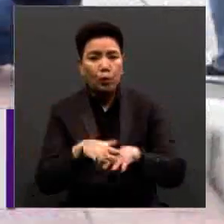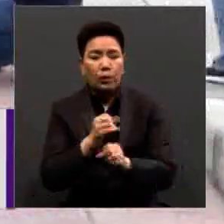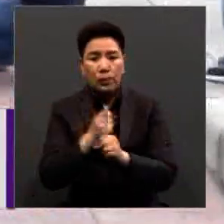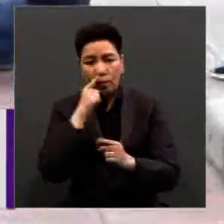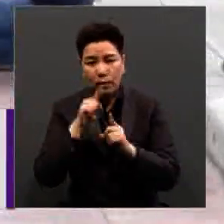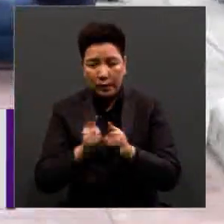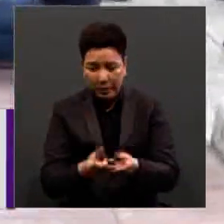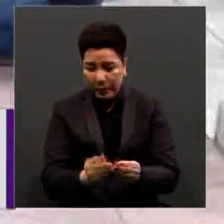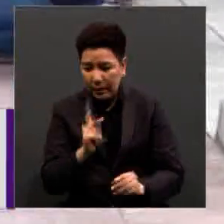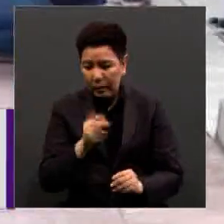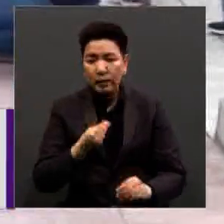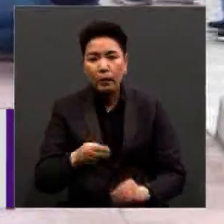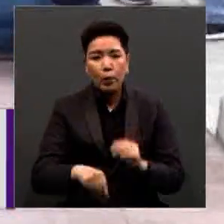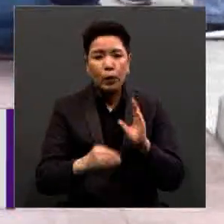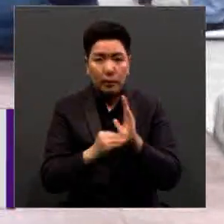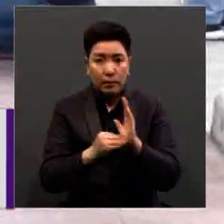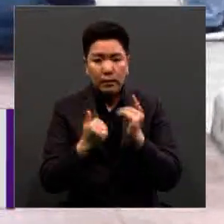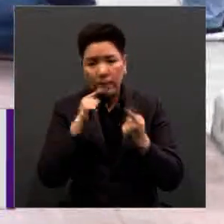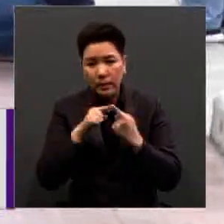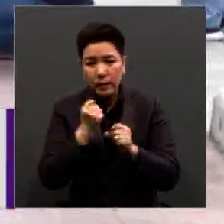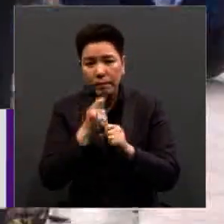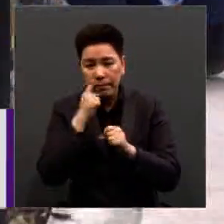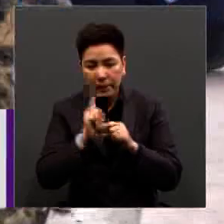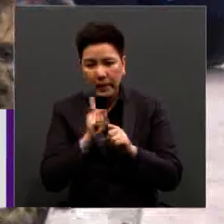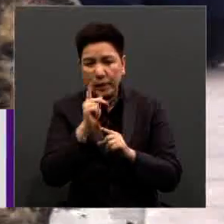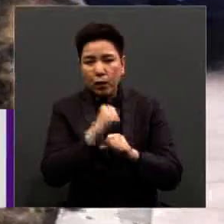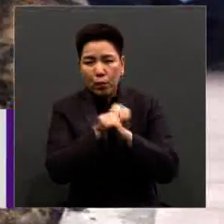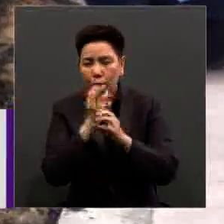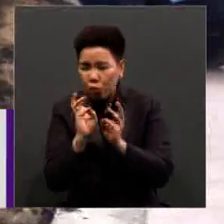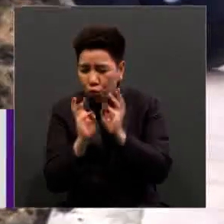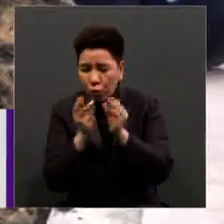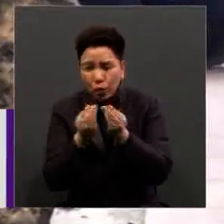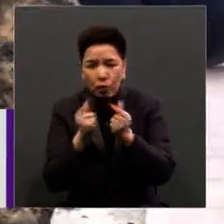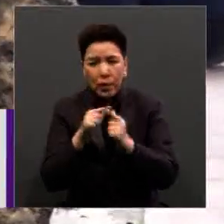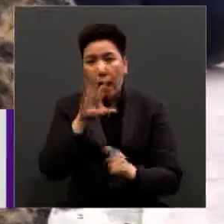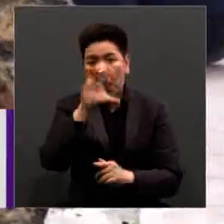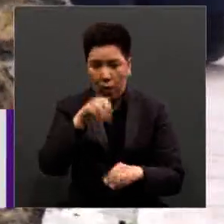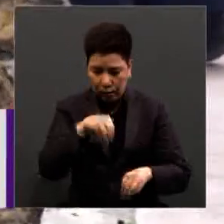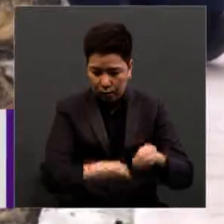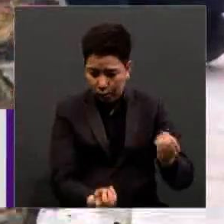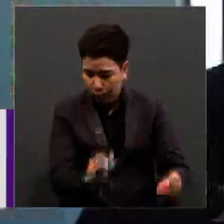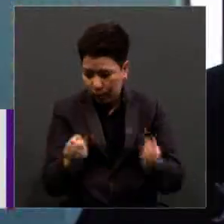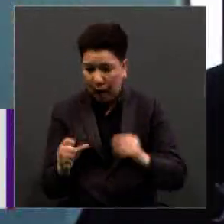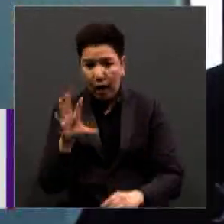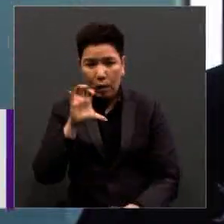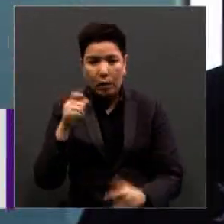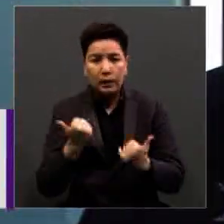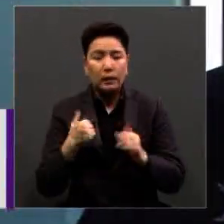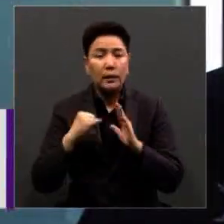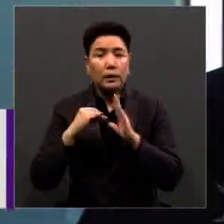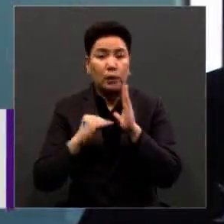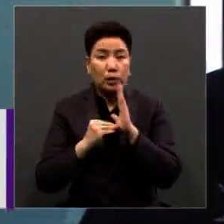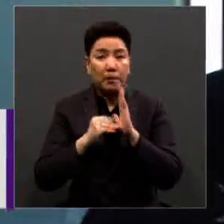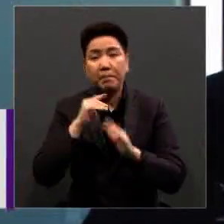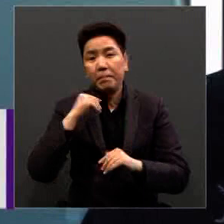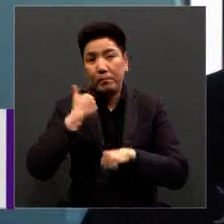สร้างพื้นที่สีเขียวให้กับกรุงเทพฯแล้วก็สร้างกำแพงป้องกันฝุ่นกว่า 500ต้นนะครับผู้ว่าชาติบอกว่า